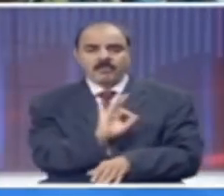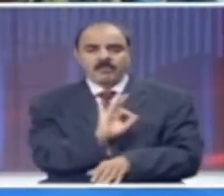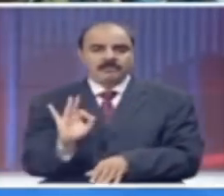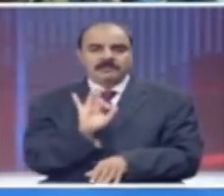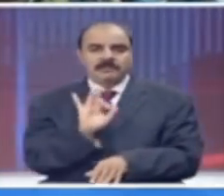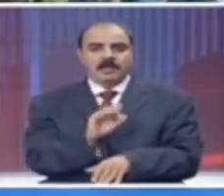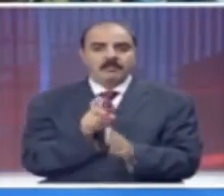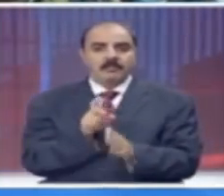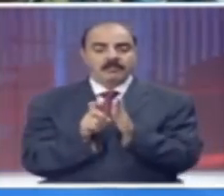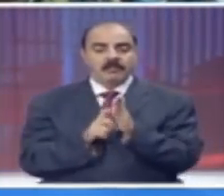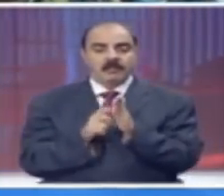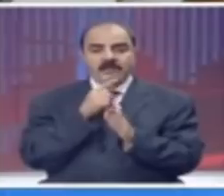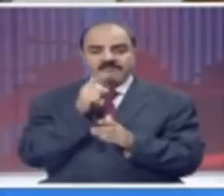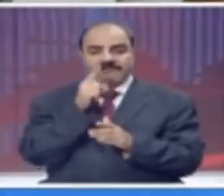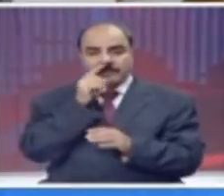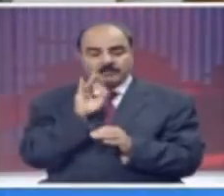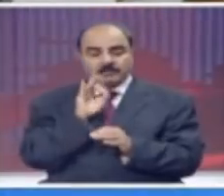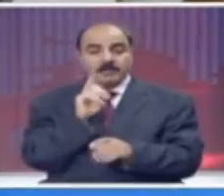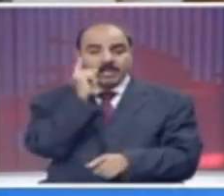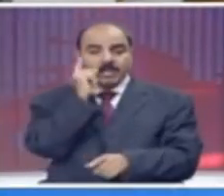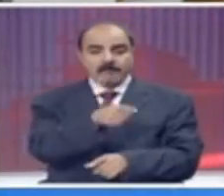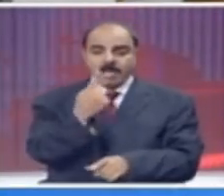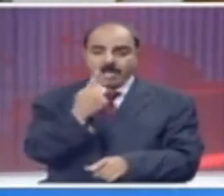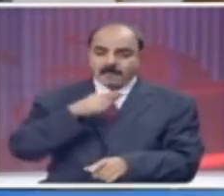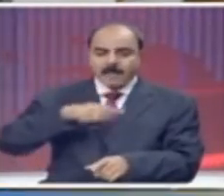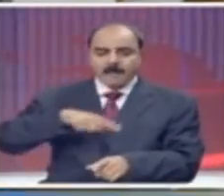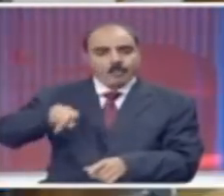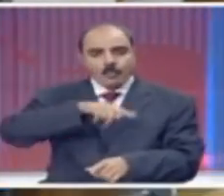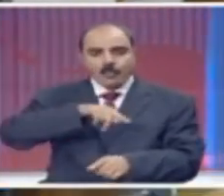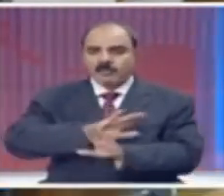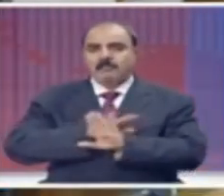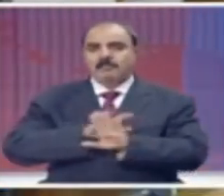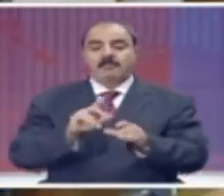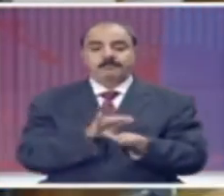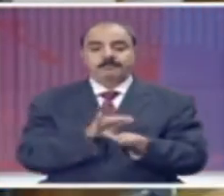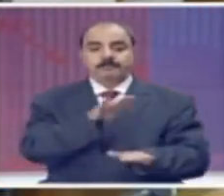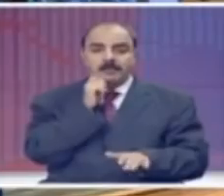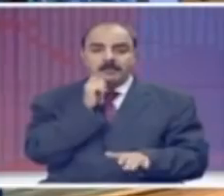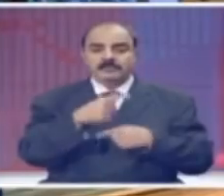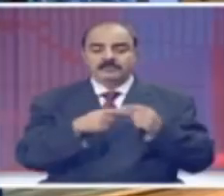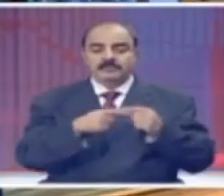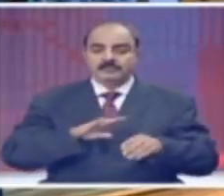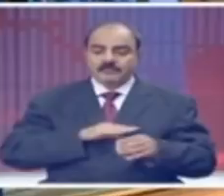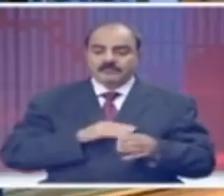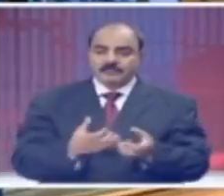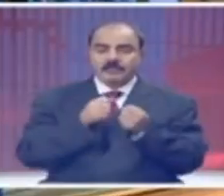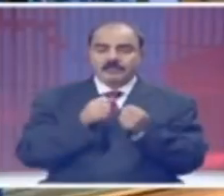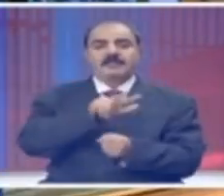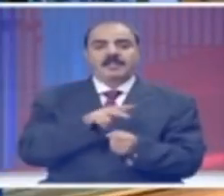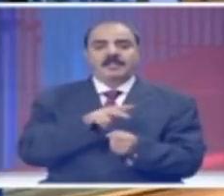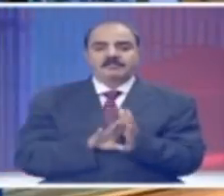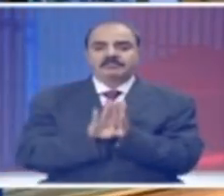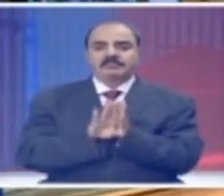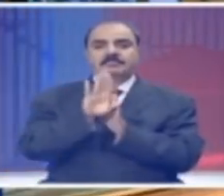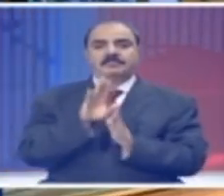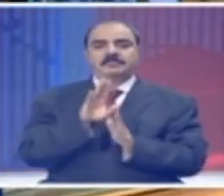الاتحاد الإفريقي بالتوصل إلى اتفاق قانوني ملزم حول ملء وتشغيل السد يحقق المصالح المشتركة